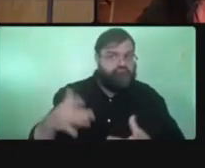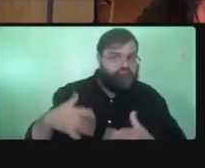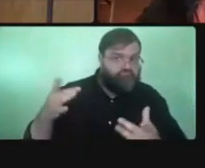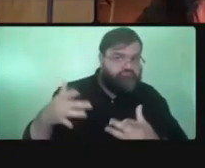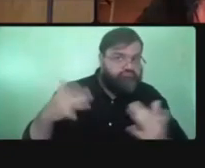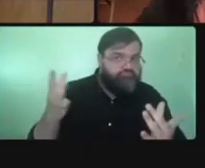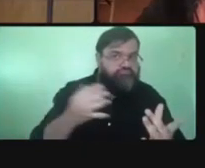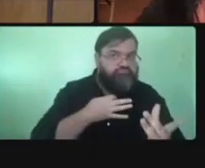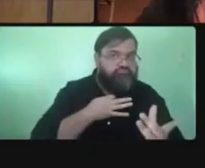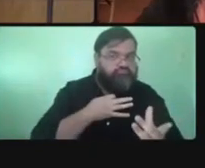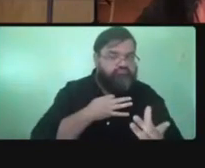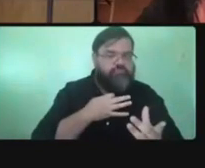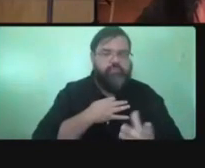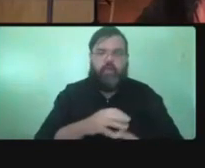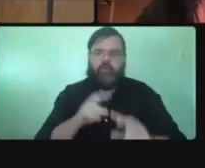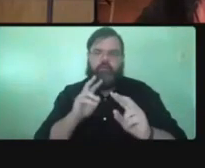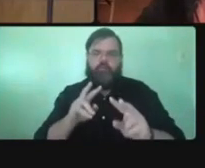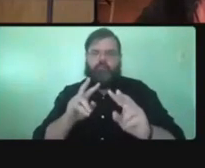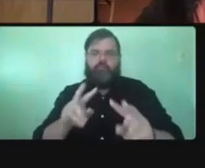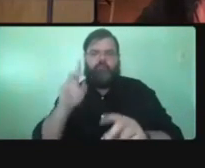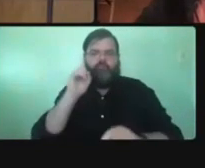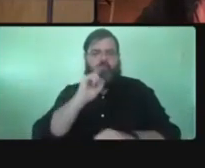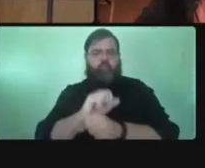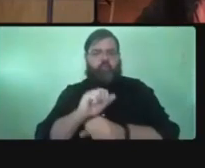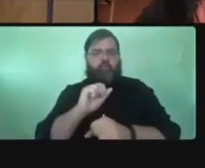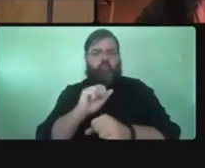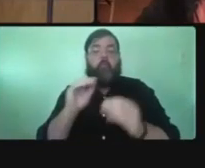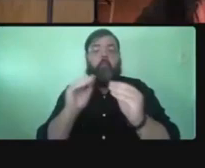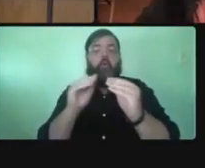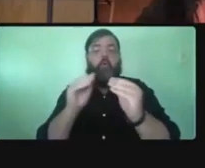Asante sana kwa kazi nzuri, na